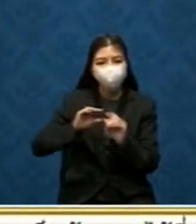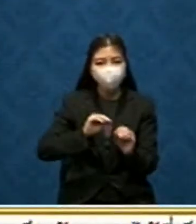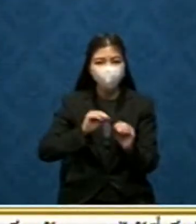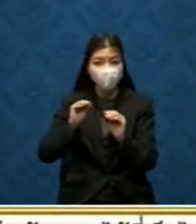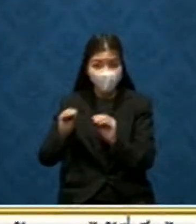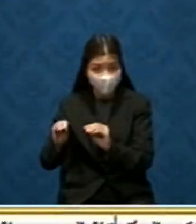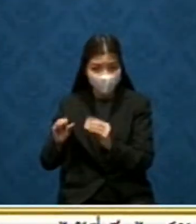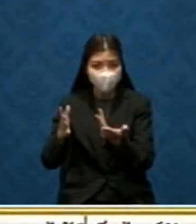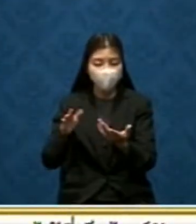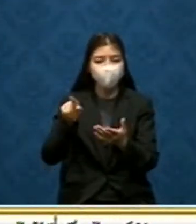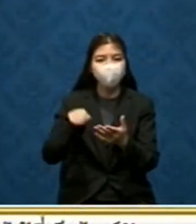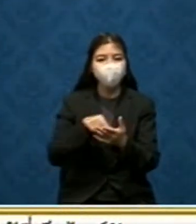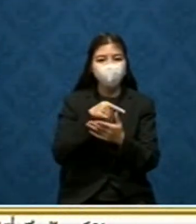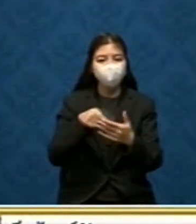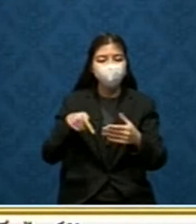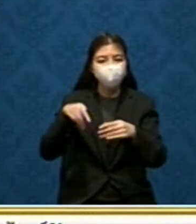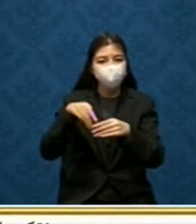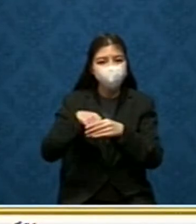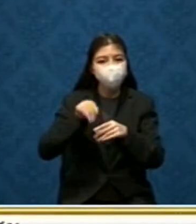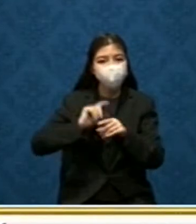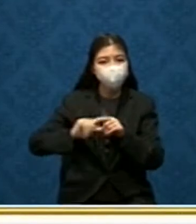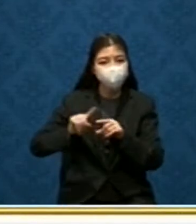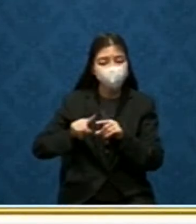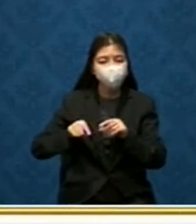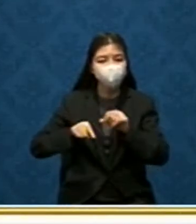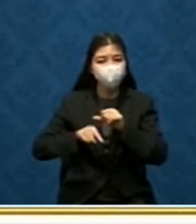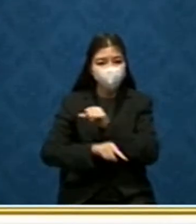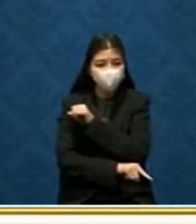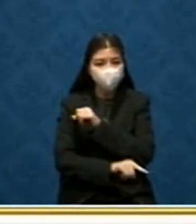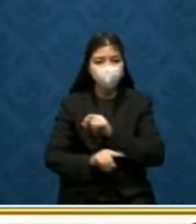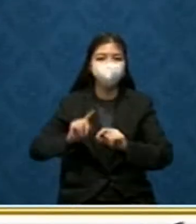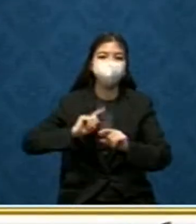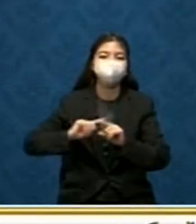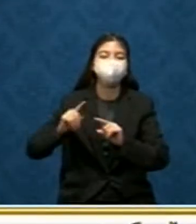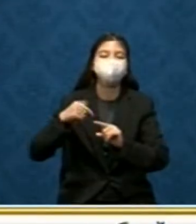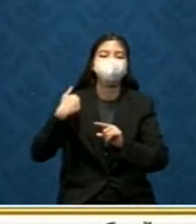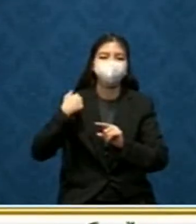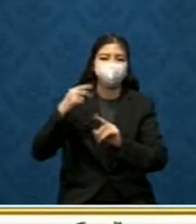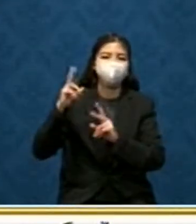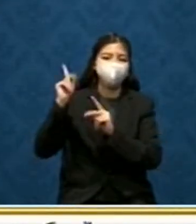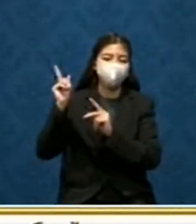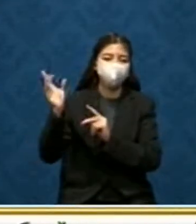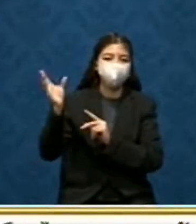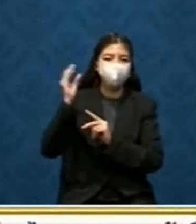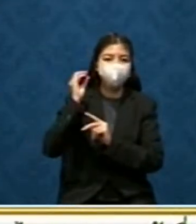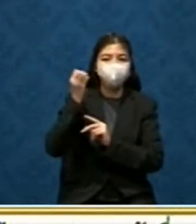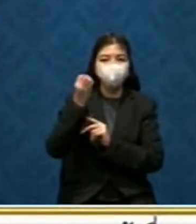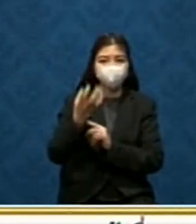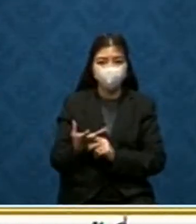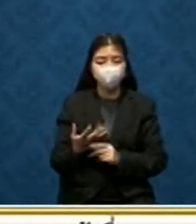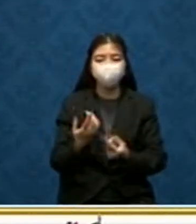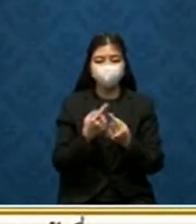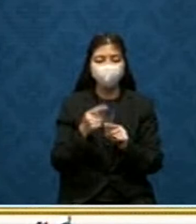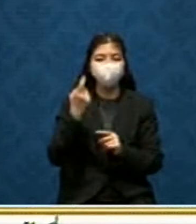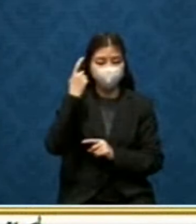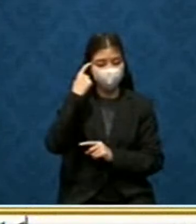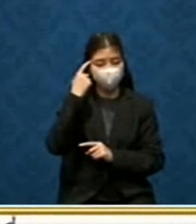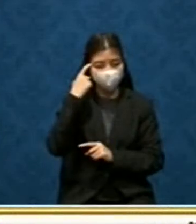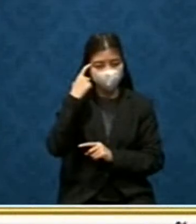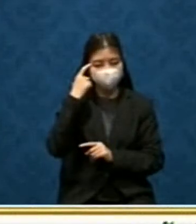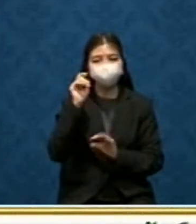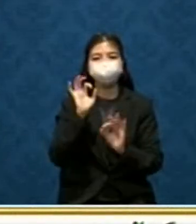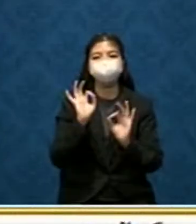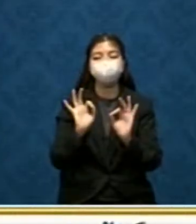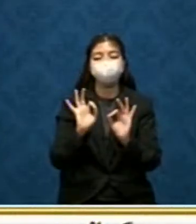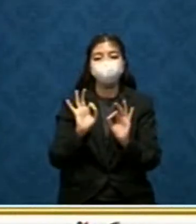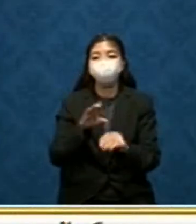จะได้เลือกตงเข้าไป จะกฏจะโกง จะโนตทีเนührenก็ท่านก็จะปฏิเศษแะ แต่วเธอ